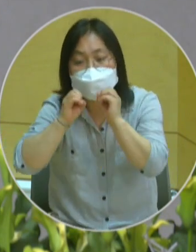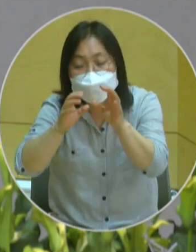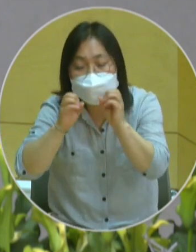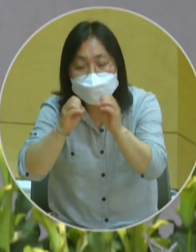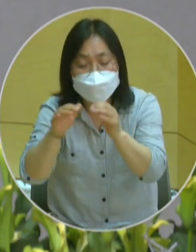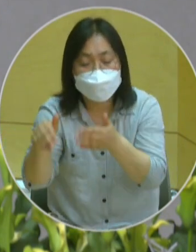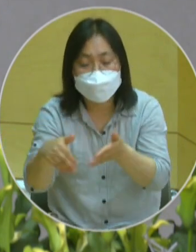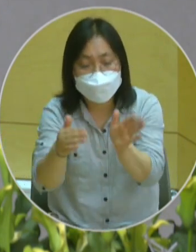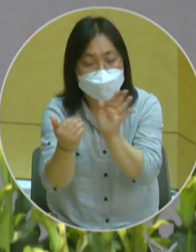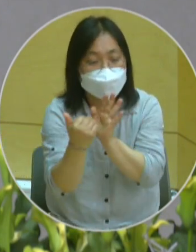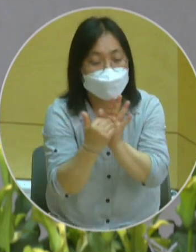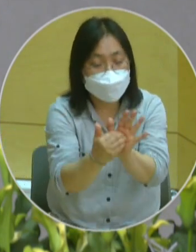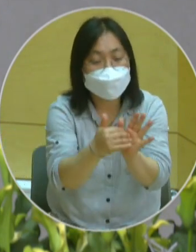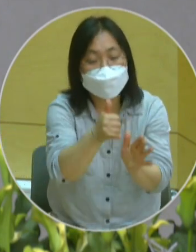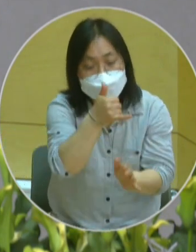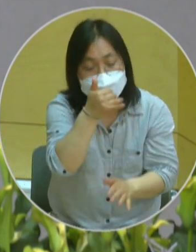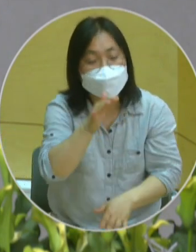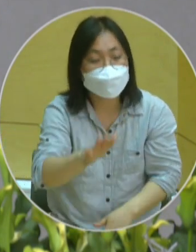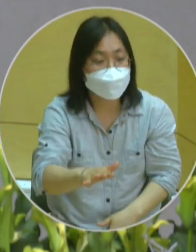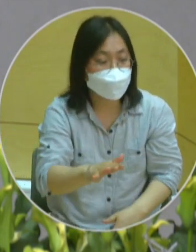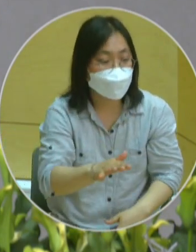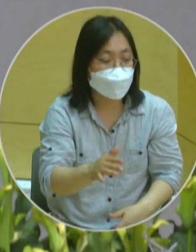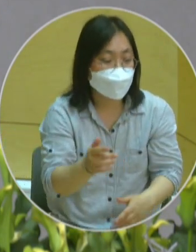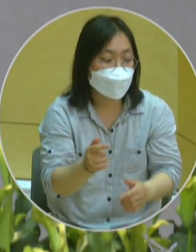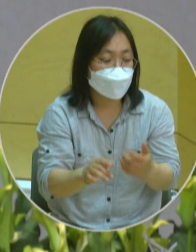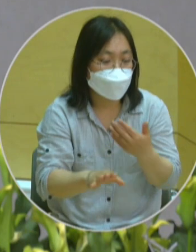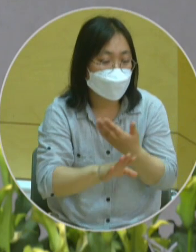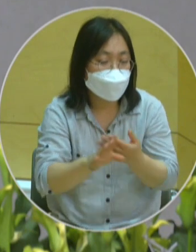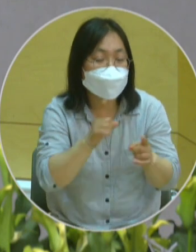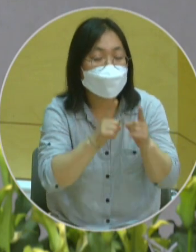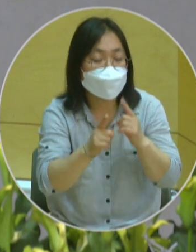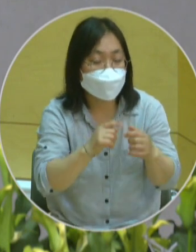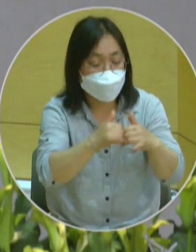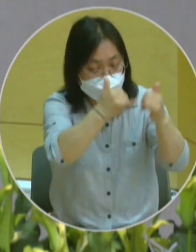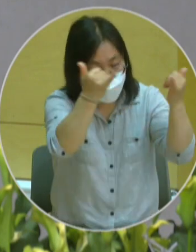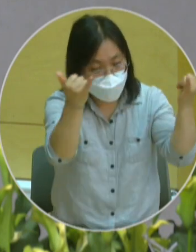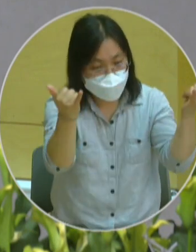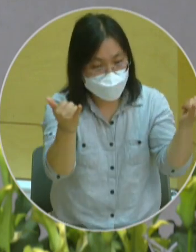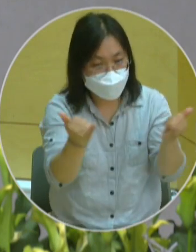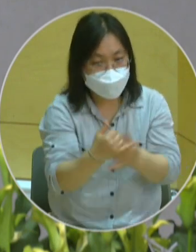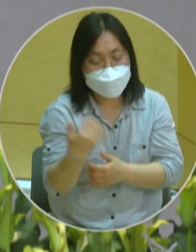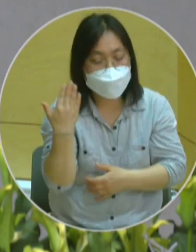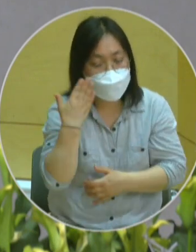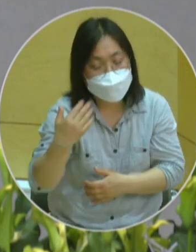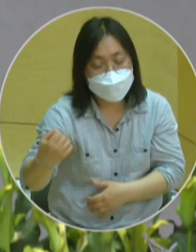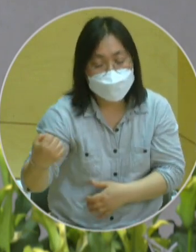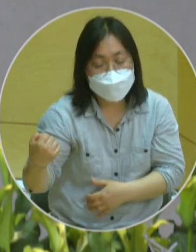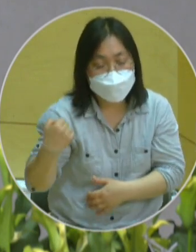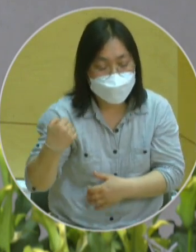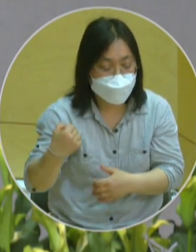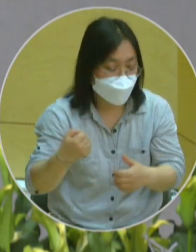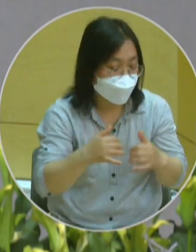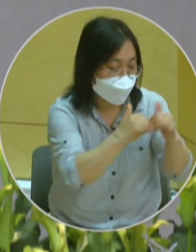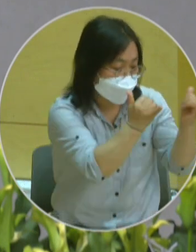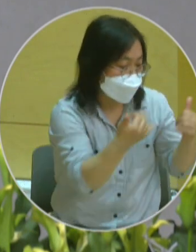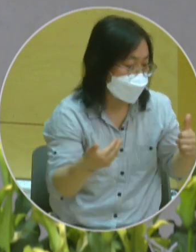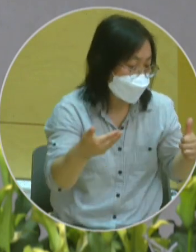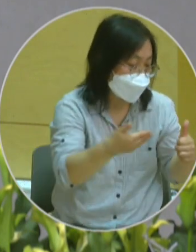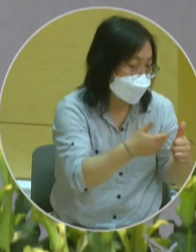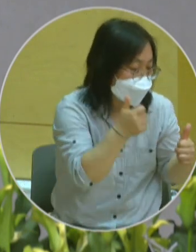전도의 길을 막고 있지만 다른 면에서 보면 건강한 영향력이 사회에 흘러들어지 못하고 자기들의 이데올로기가